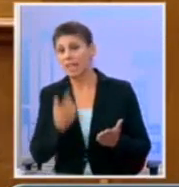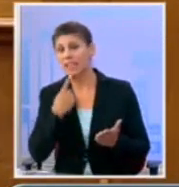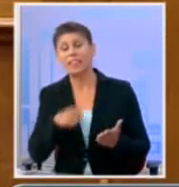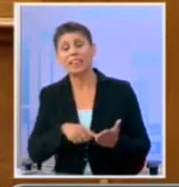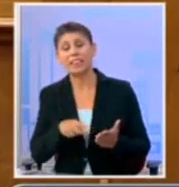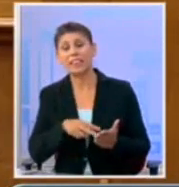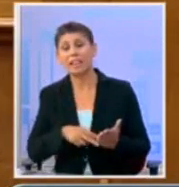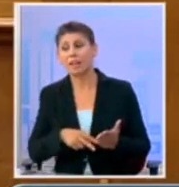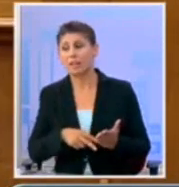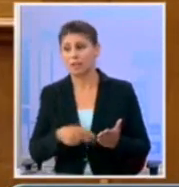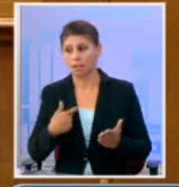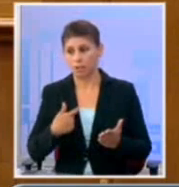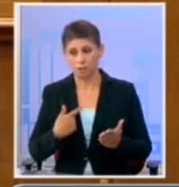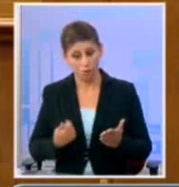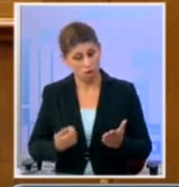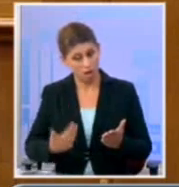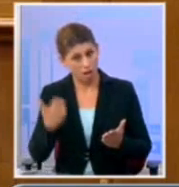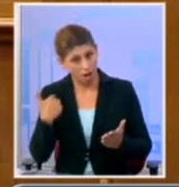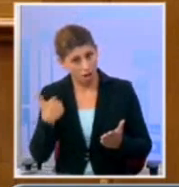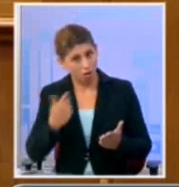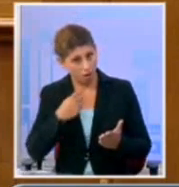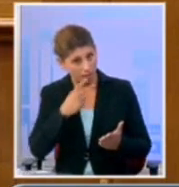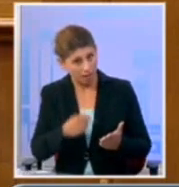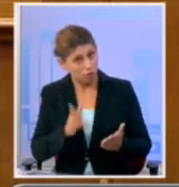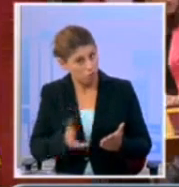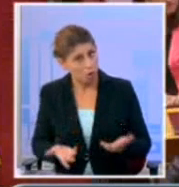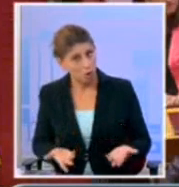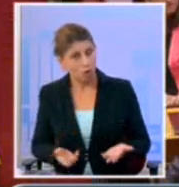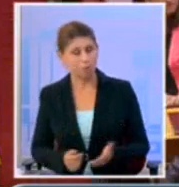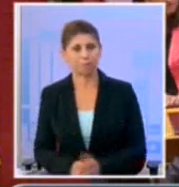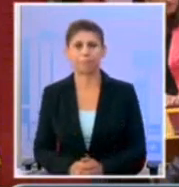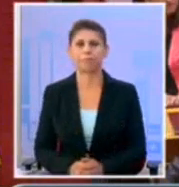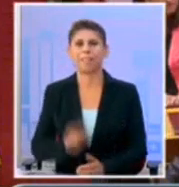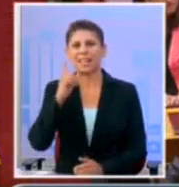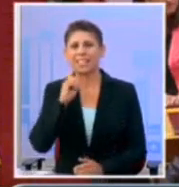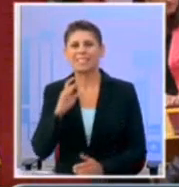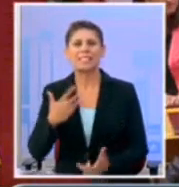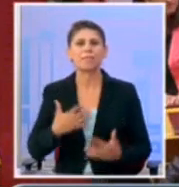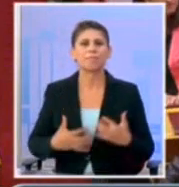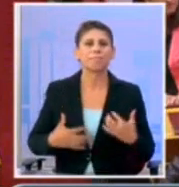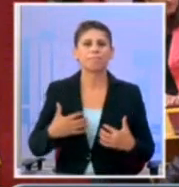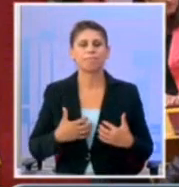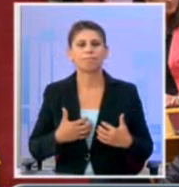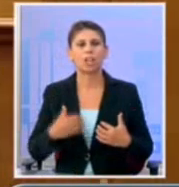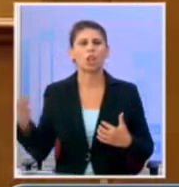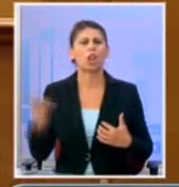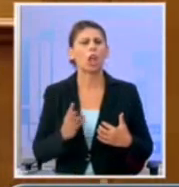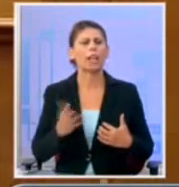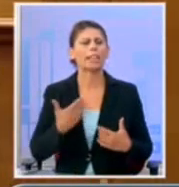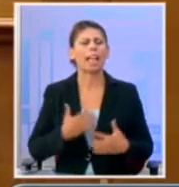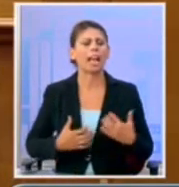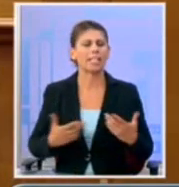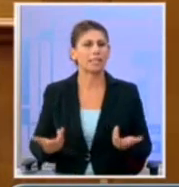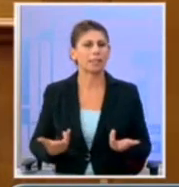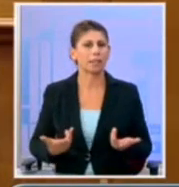Ξέρετε τι λέει. Μου κάνατε να απαντήσω. Μου κάνατε μια ερώτηση. Μπορώ να απαντήσω. Ξέρετε τι ανησυχούν οι Τροϊκανοί. Να βρούμε